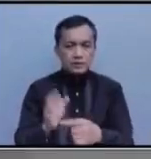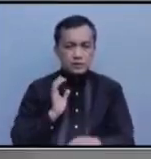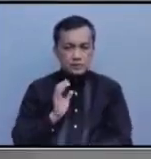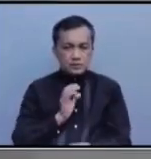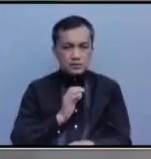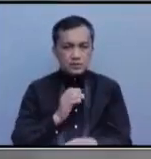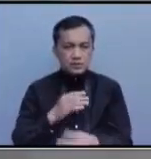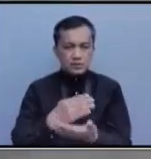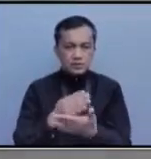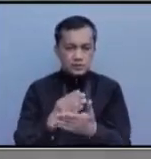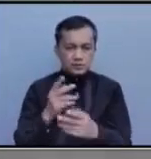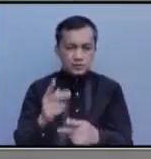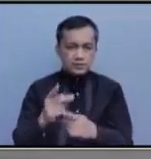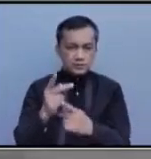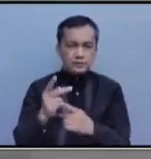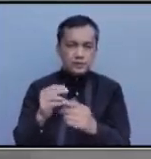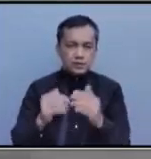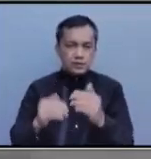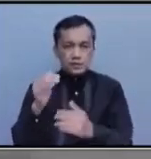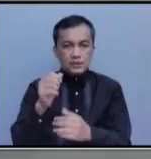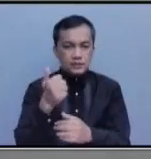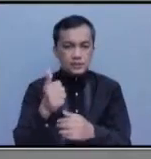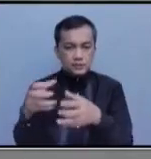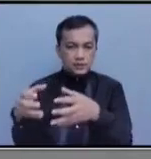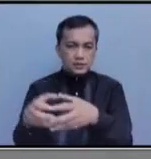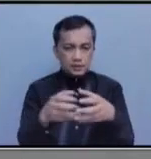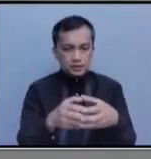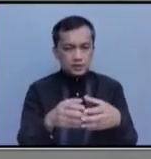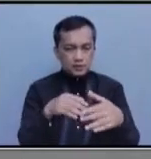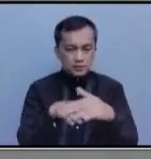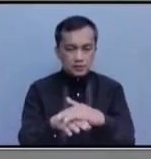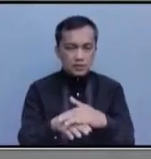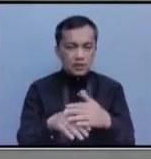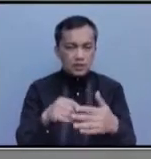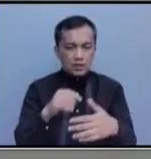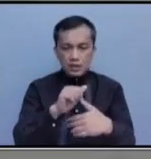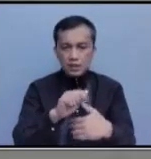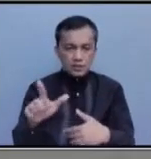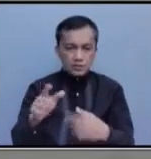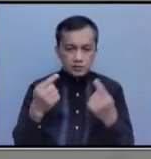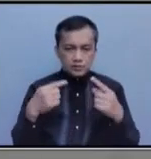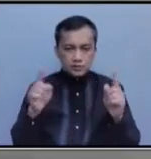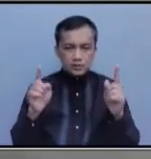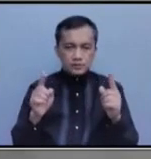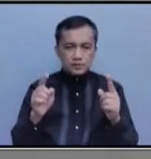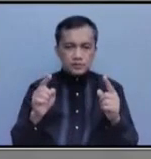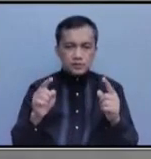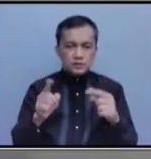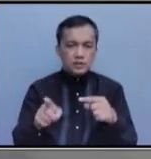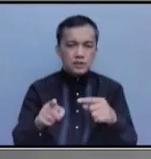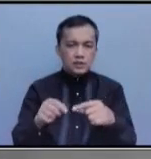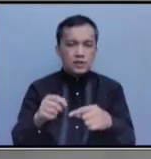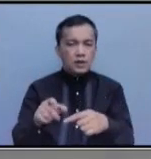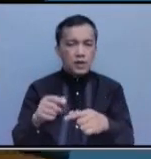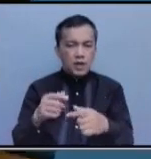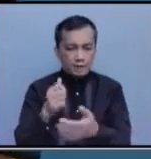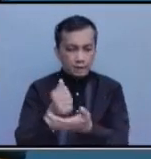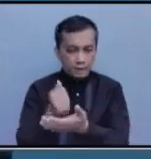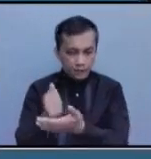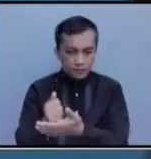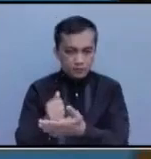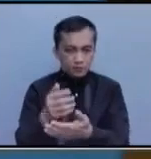proposal. Higit 10 ahensya ang sumalang at lahat ng ito matagumpay namang na-terminate kahit may mga isyong naungkat